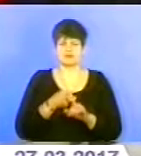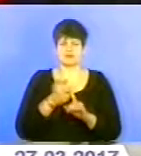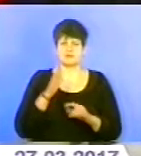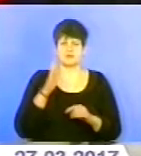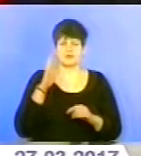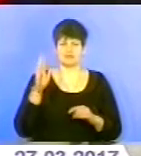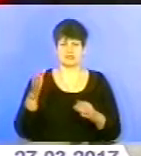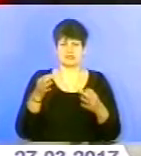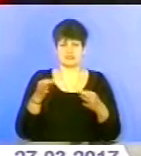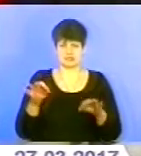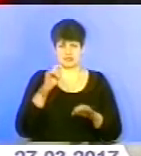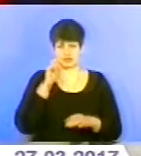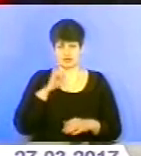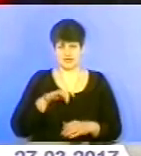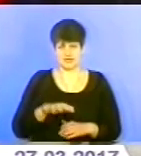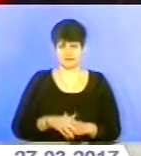майбутній незалежній Україні.